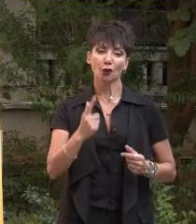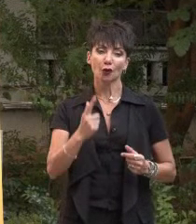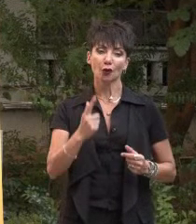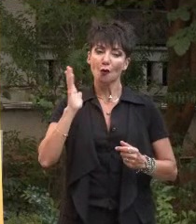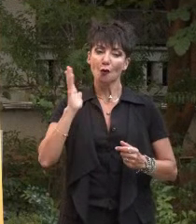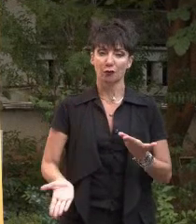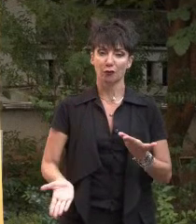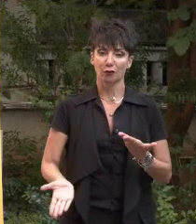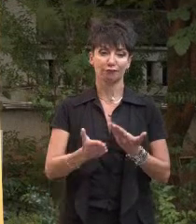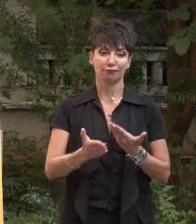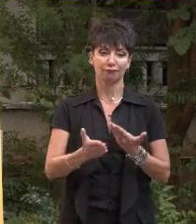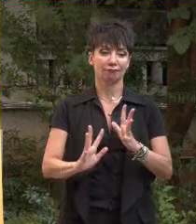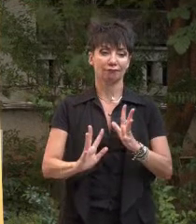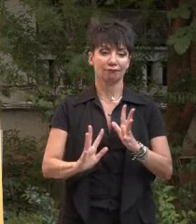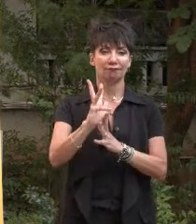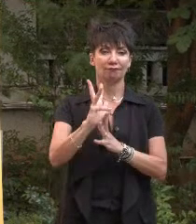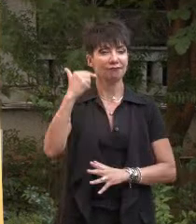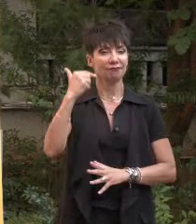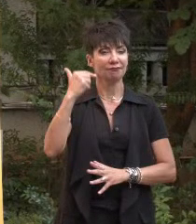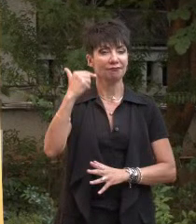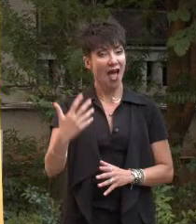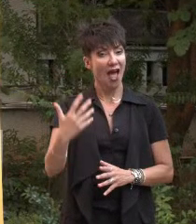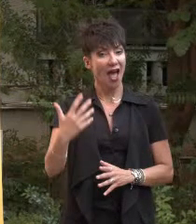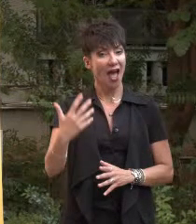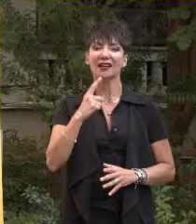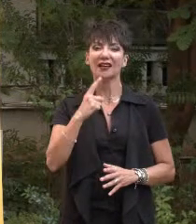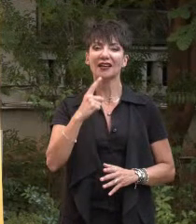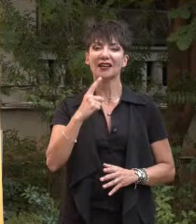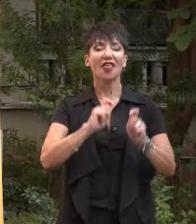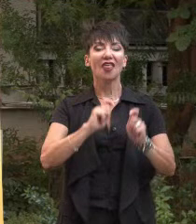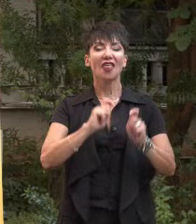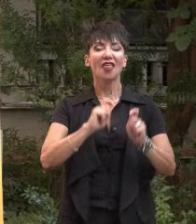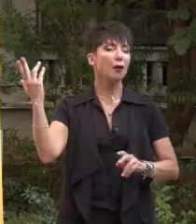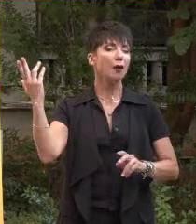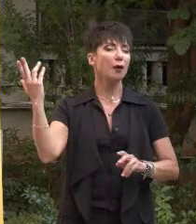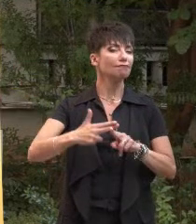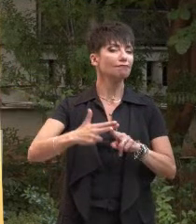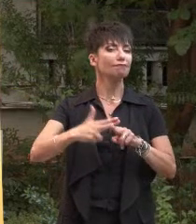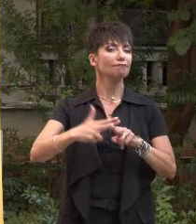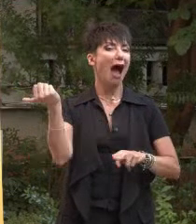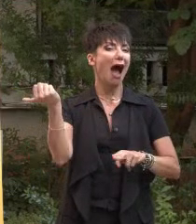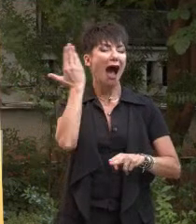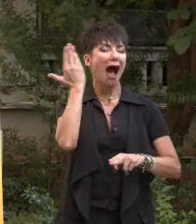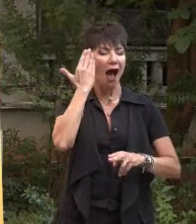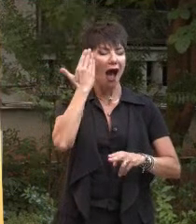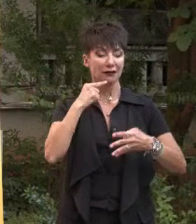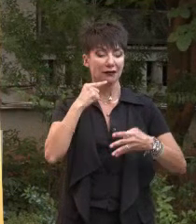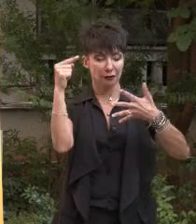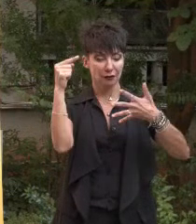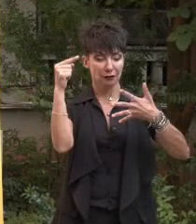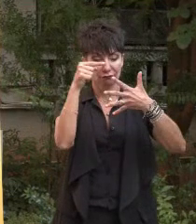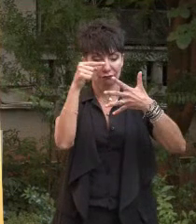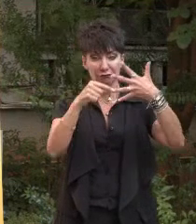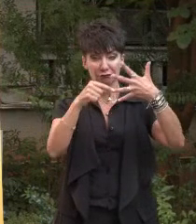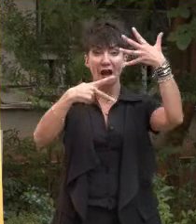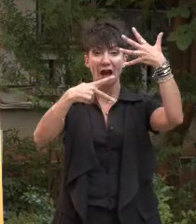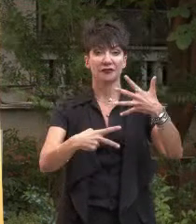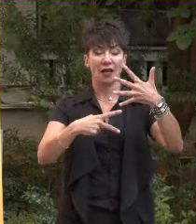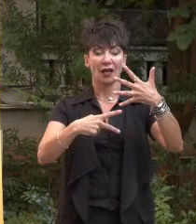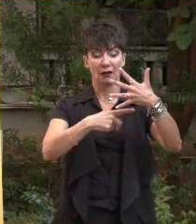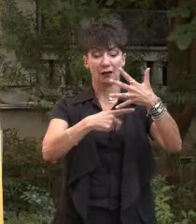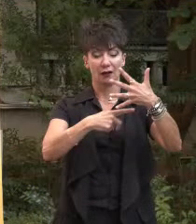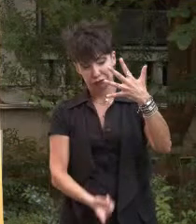αναπτύξουμε δημιουργώντας ένα αξιακό περιβάλλον που θα βασίζεται στις 7 θεμελιώδεις αρχές